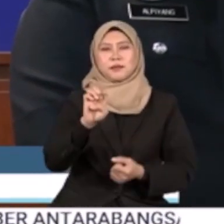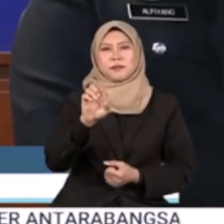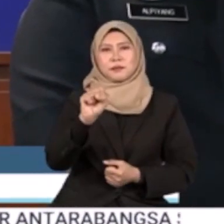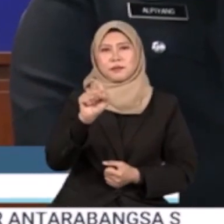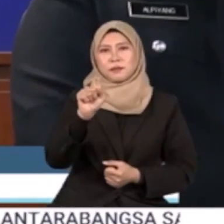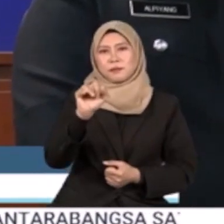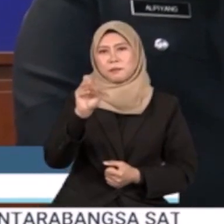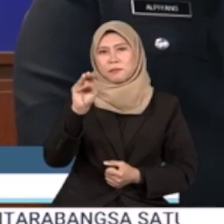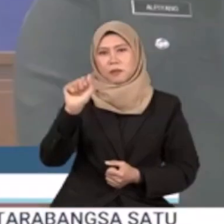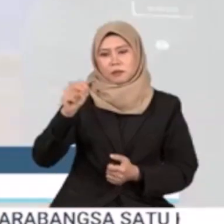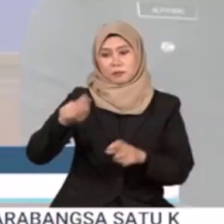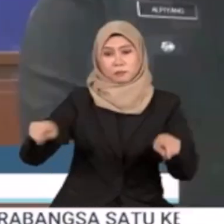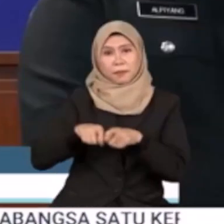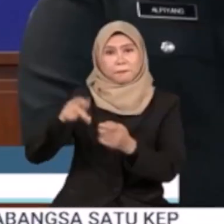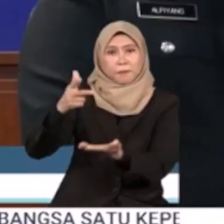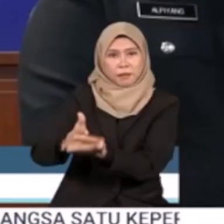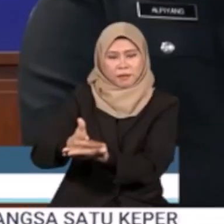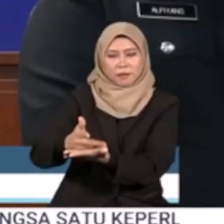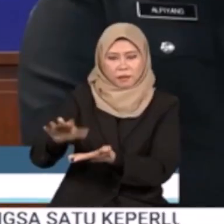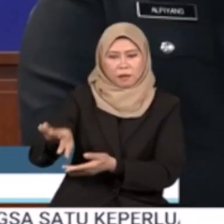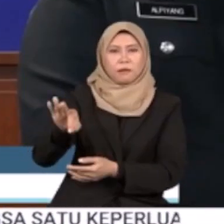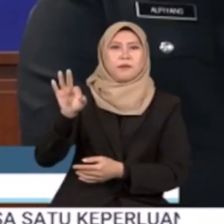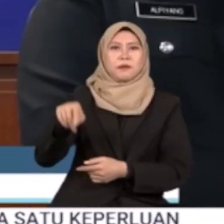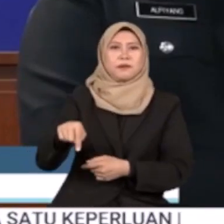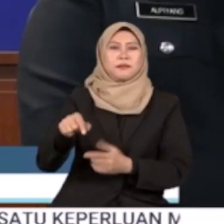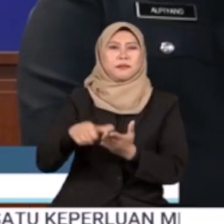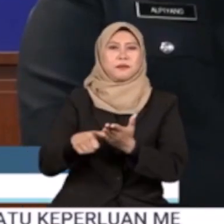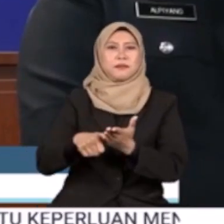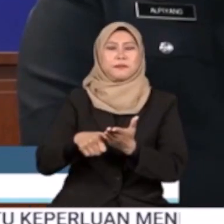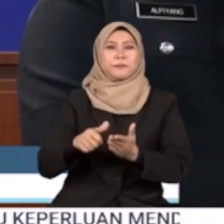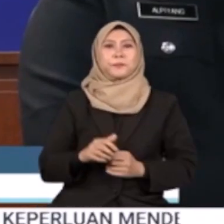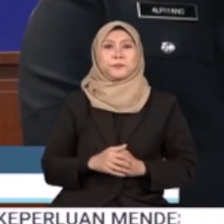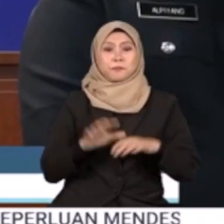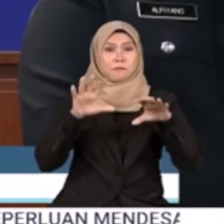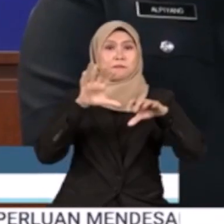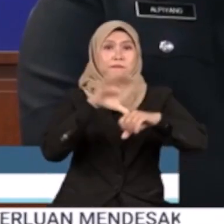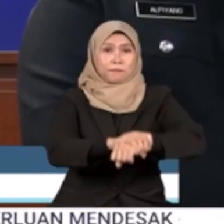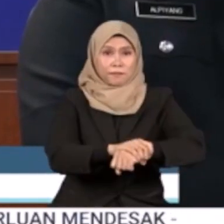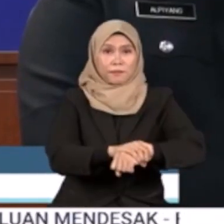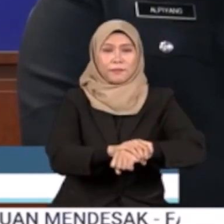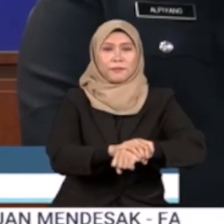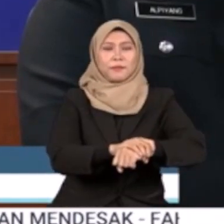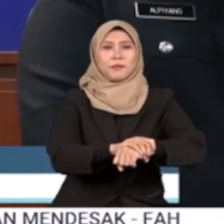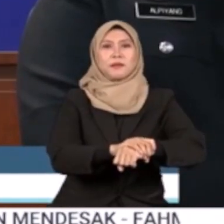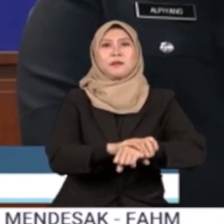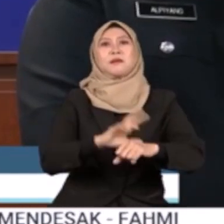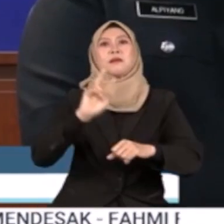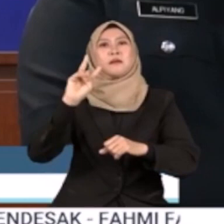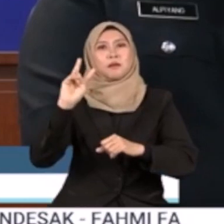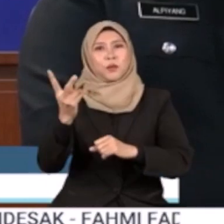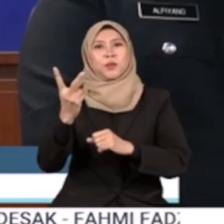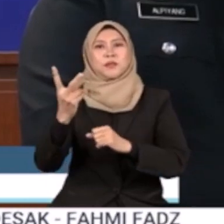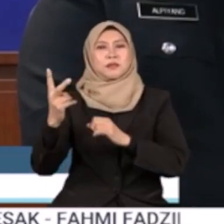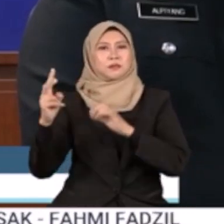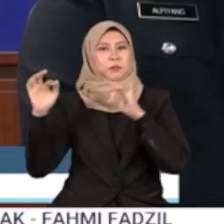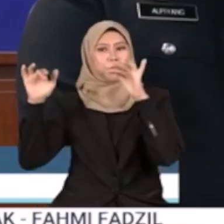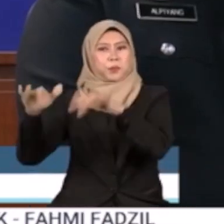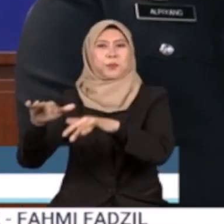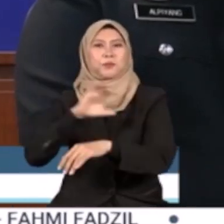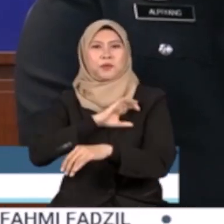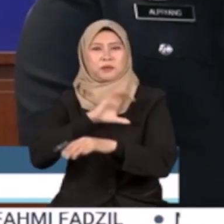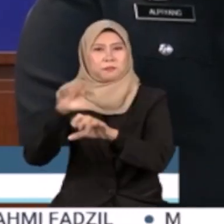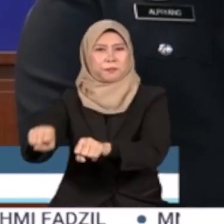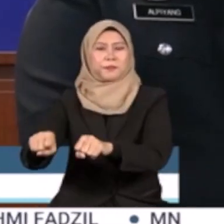di pakinglot tersebutlah dan tanggapan ini telah membawa kepada serbuan yang kedua di sebuah